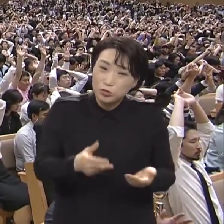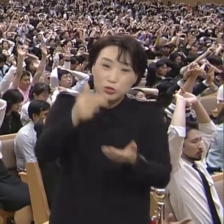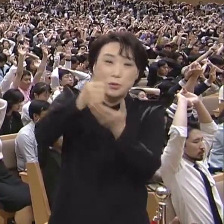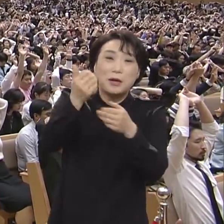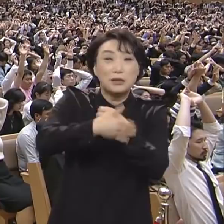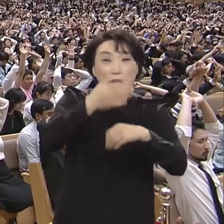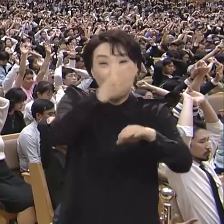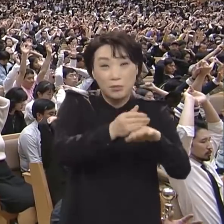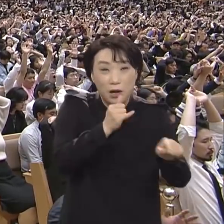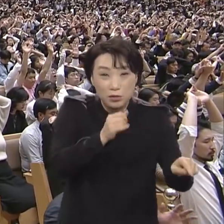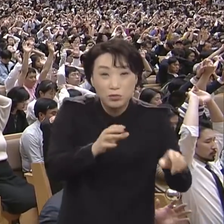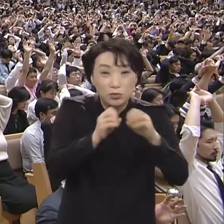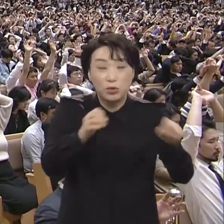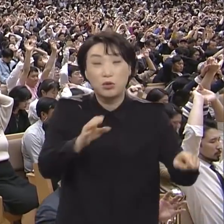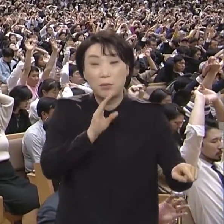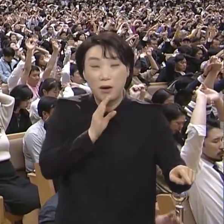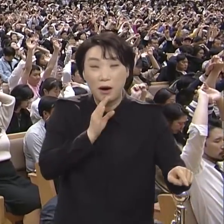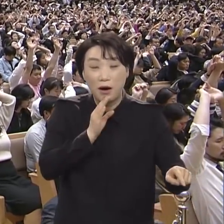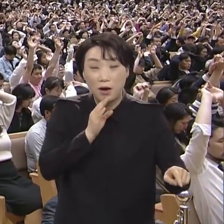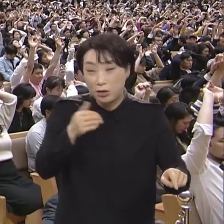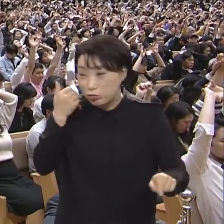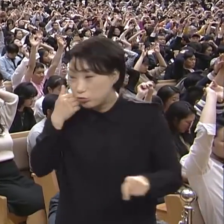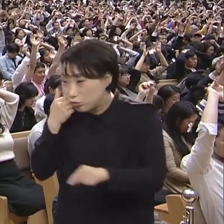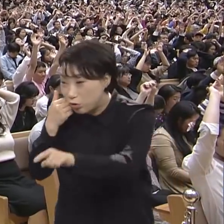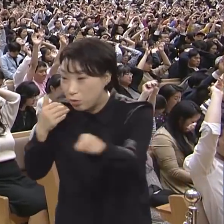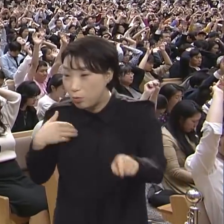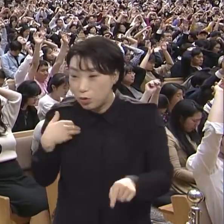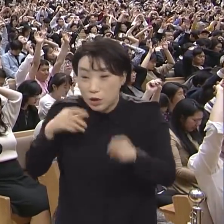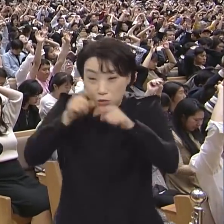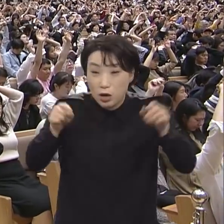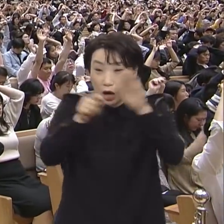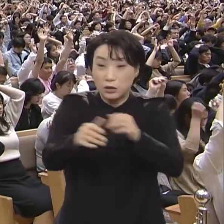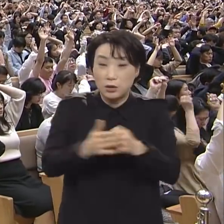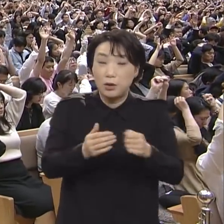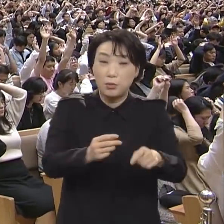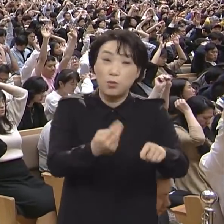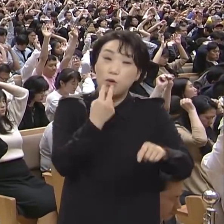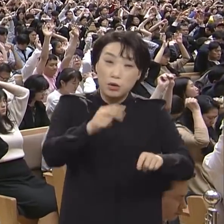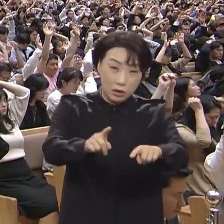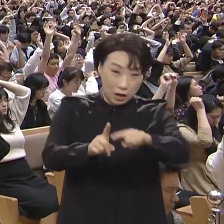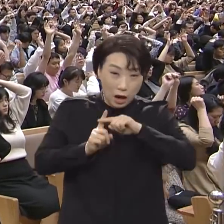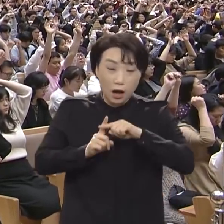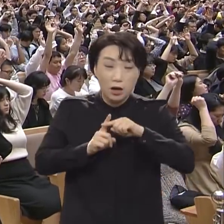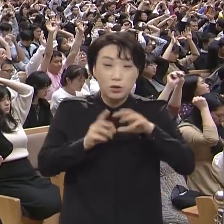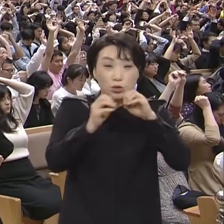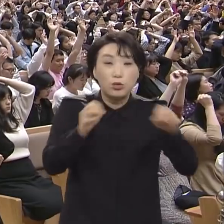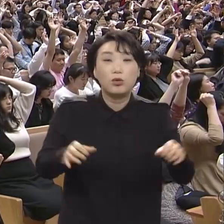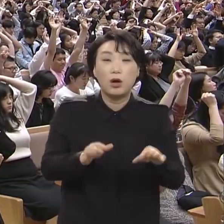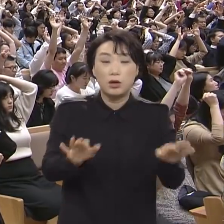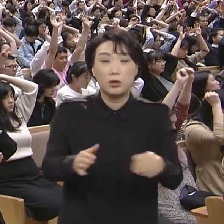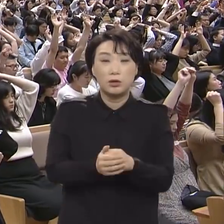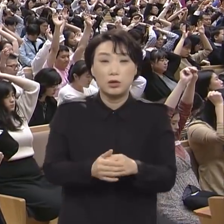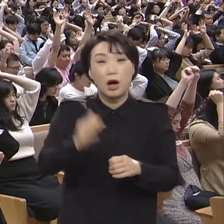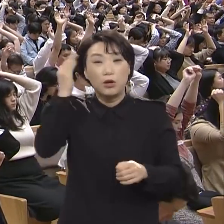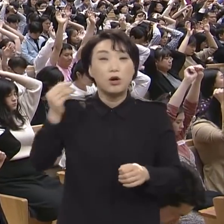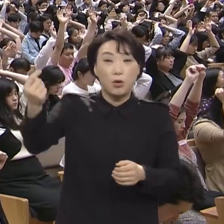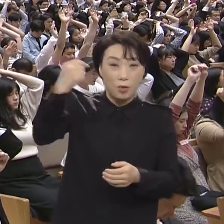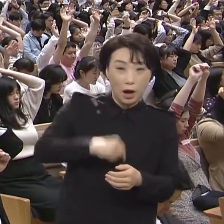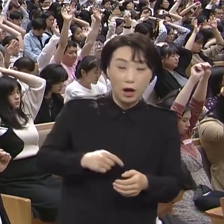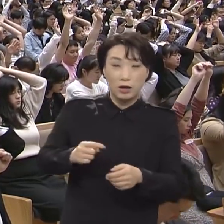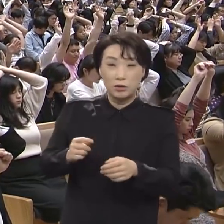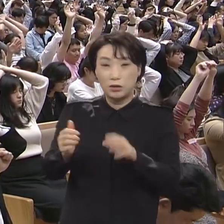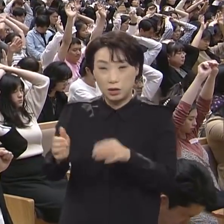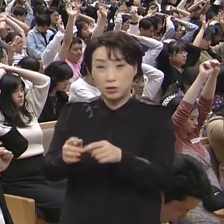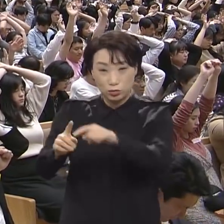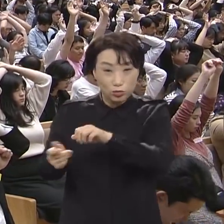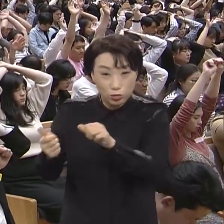은혜 감사해서 이 소식 물르면 너 지옥 간다고 목숨을 걸고 선교로 와서 죽고 이 피